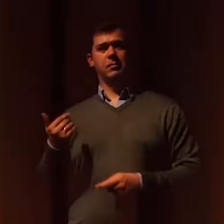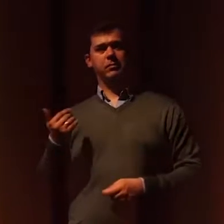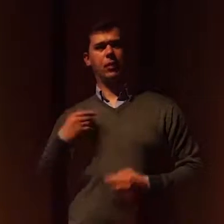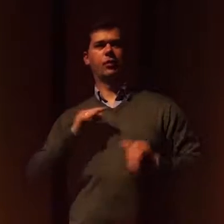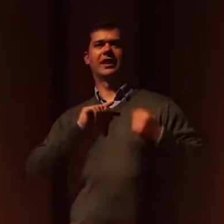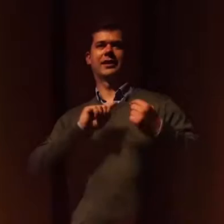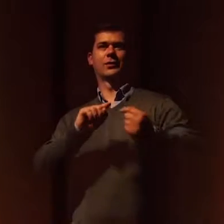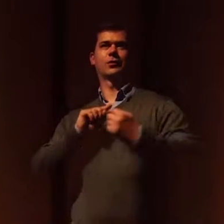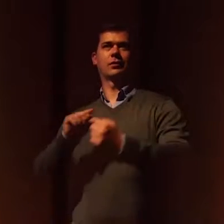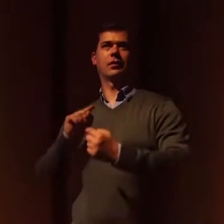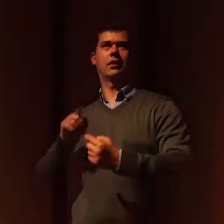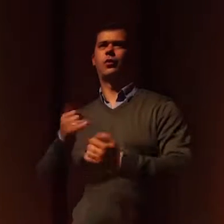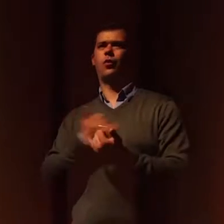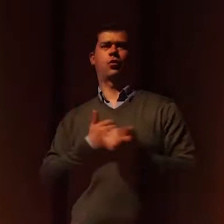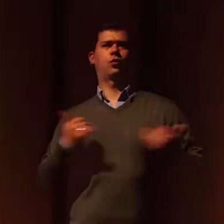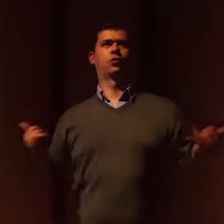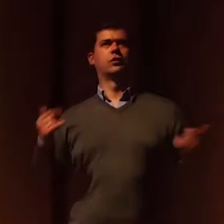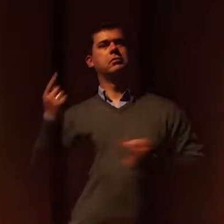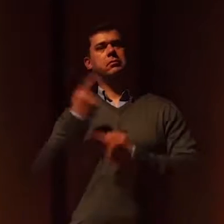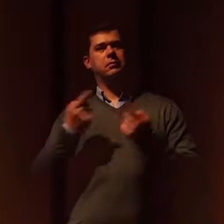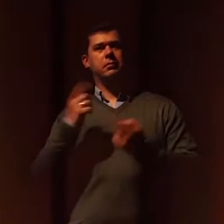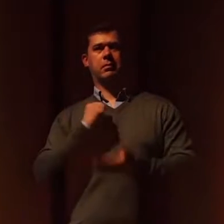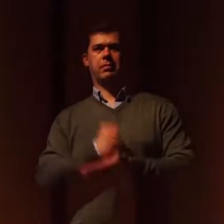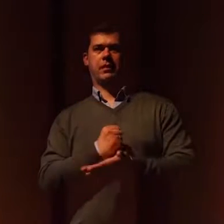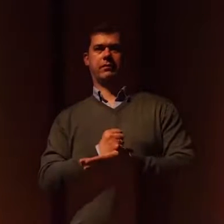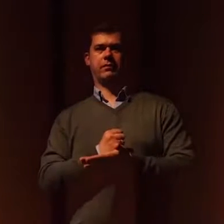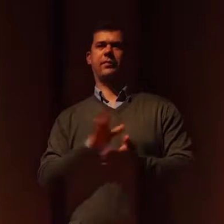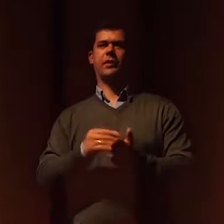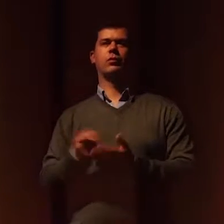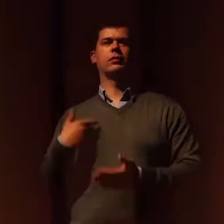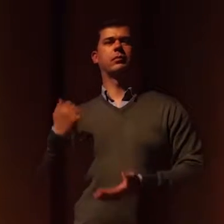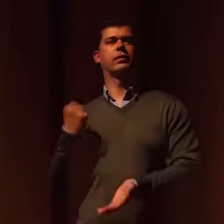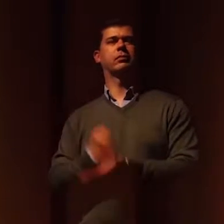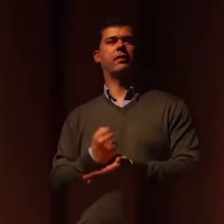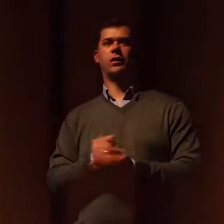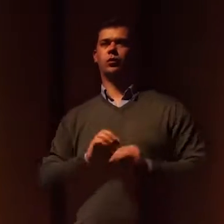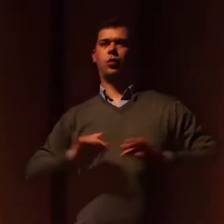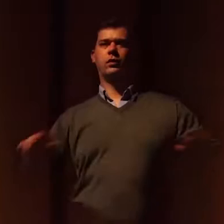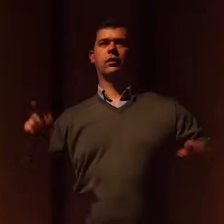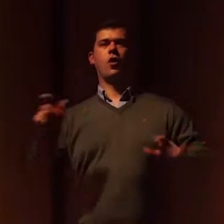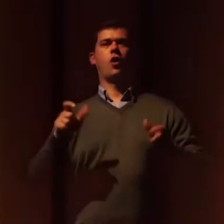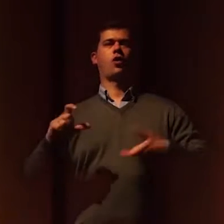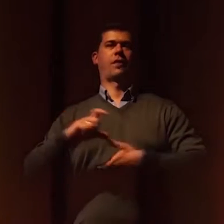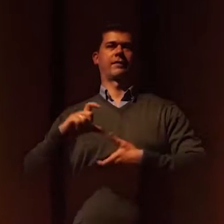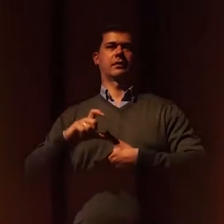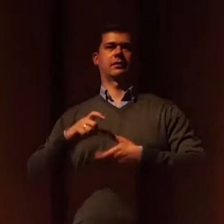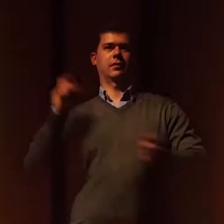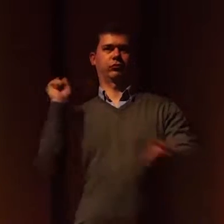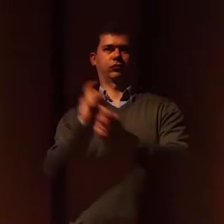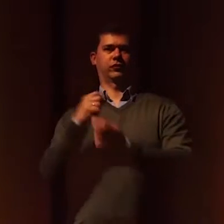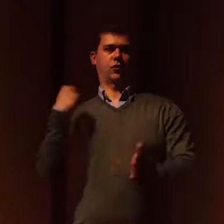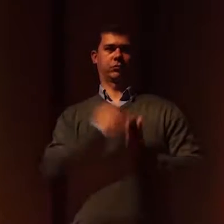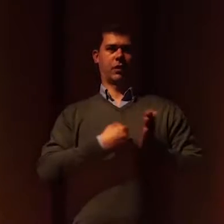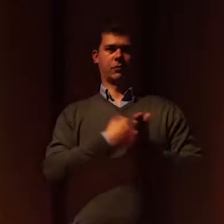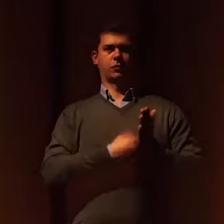dyskusji o różnych rozwiązaniach prawnych na przykład przy słynnej sprawie konwencji antyprzemocowej można